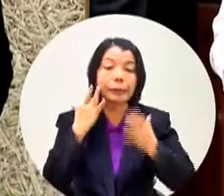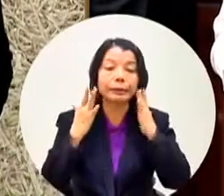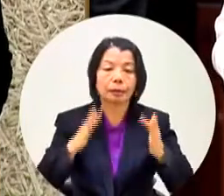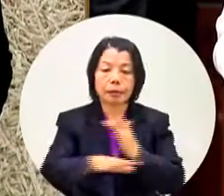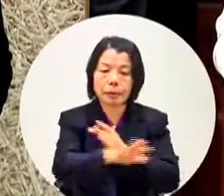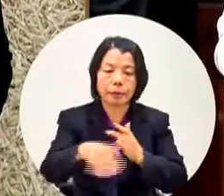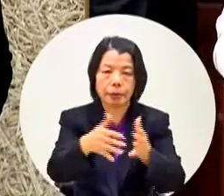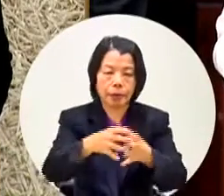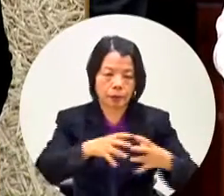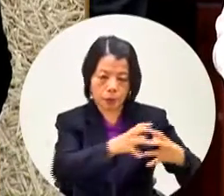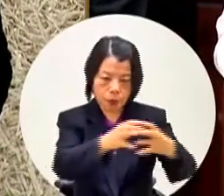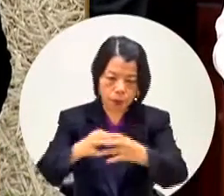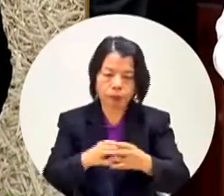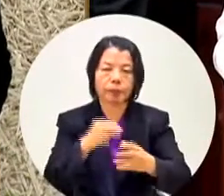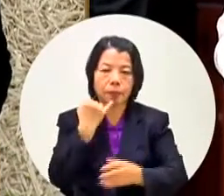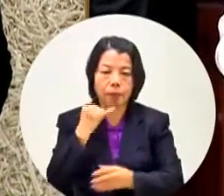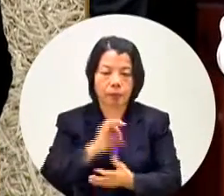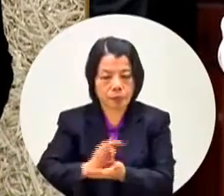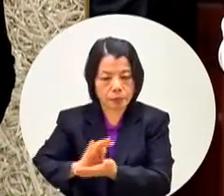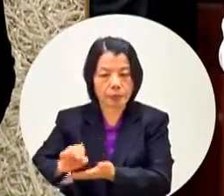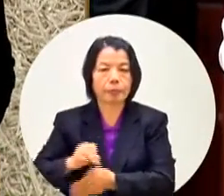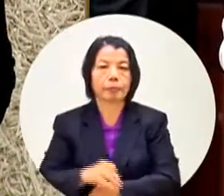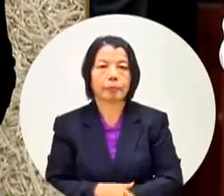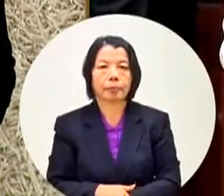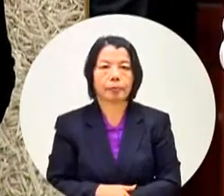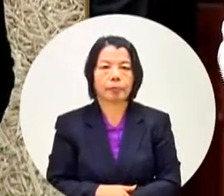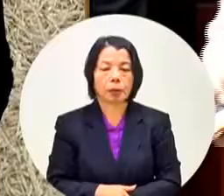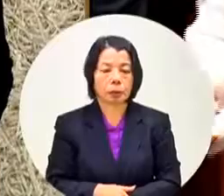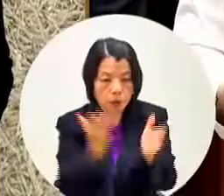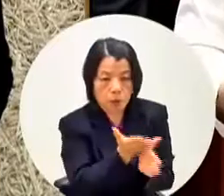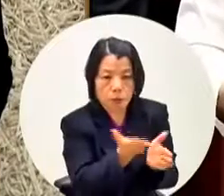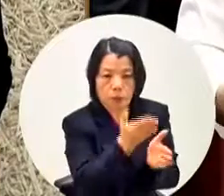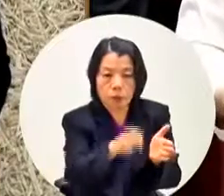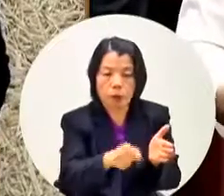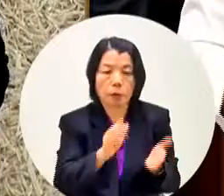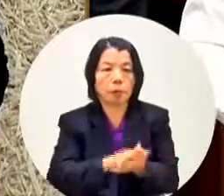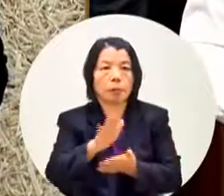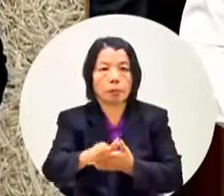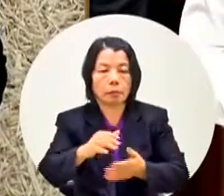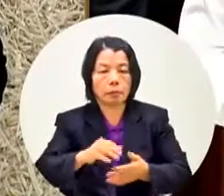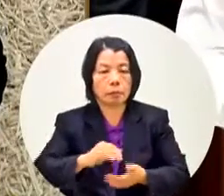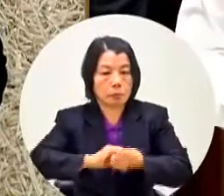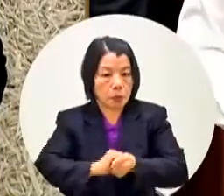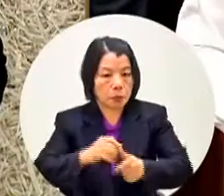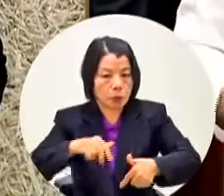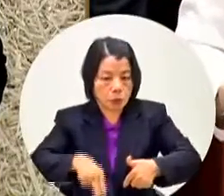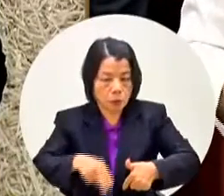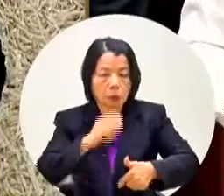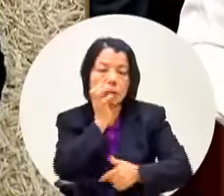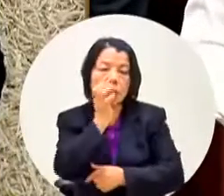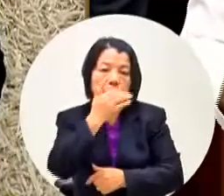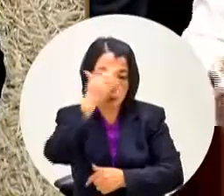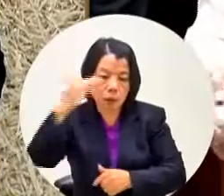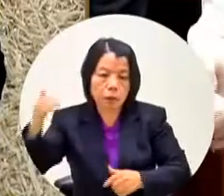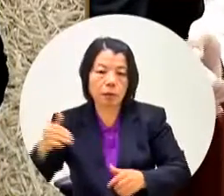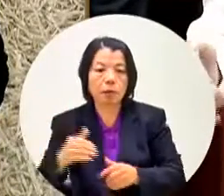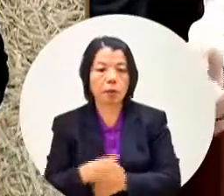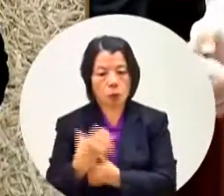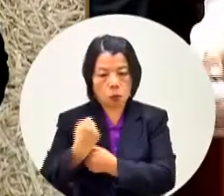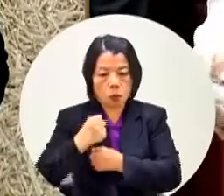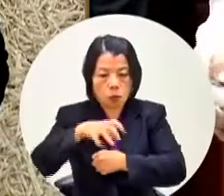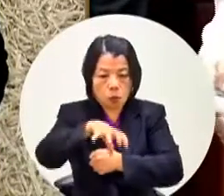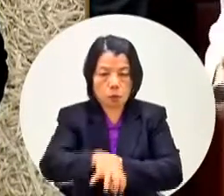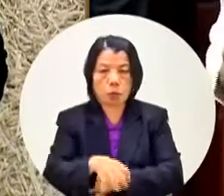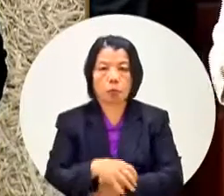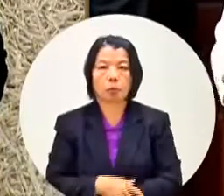个醒村的部分，因为我们在去年已经有1750万的相关的经费的投注，